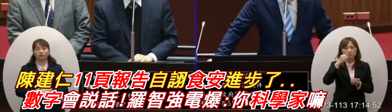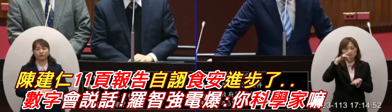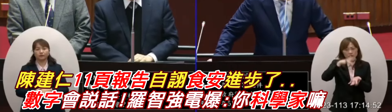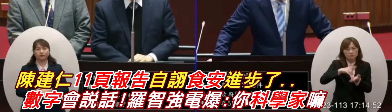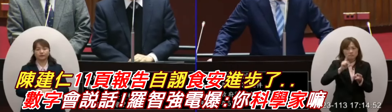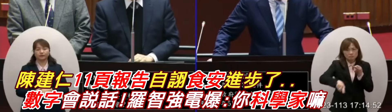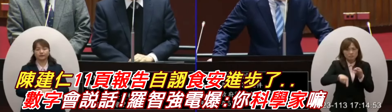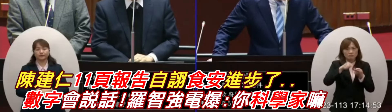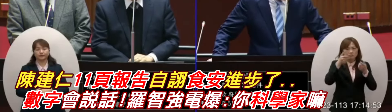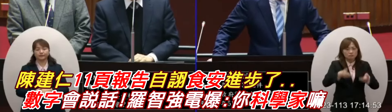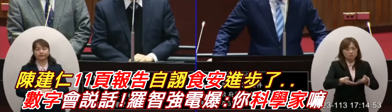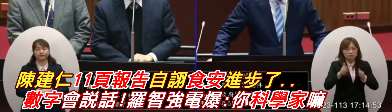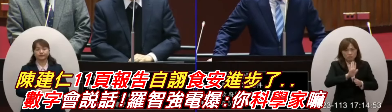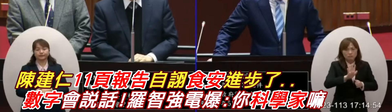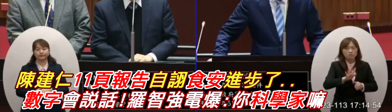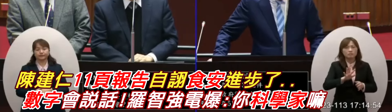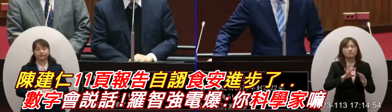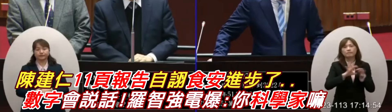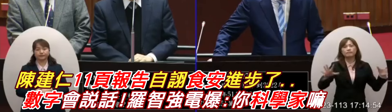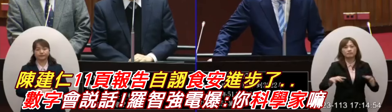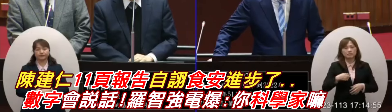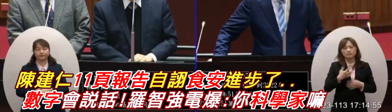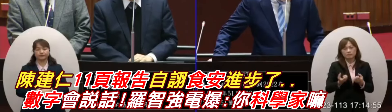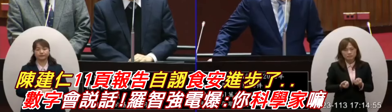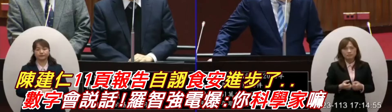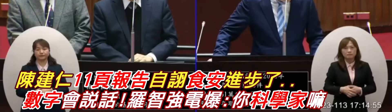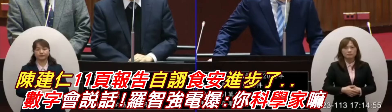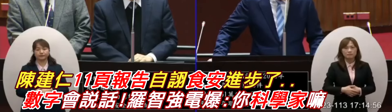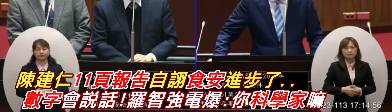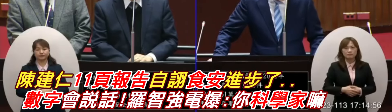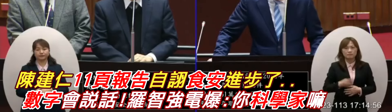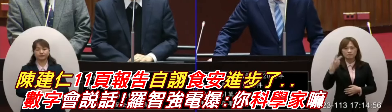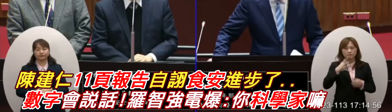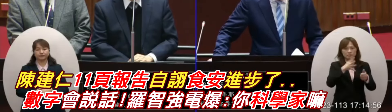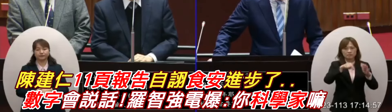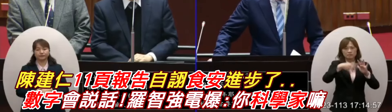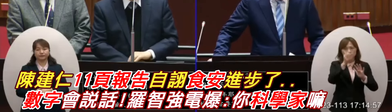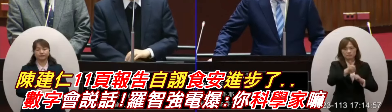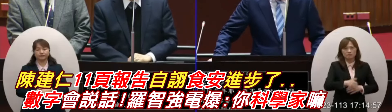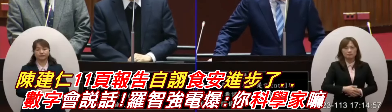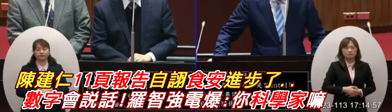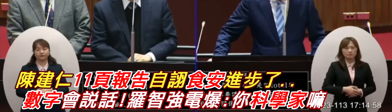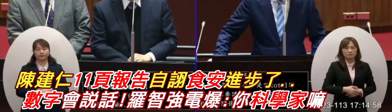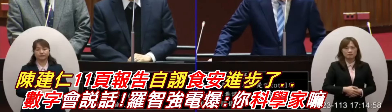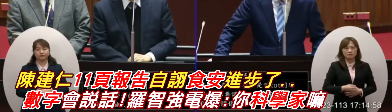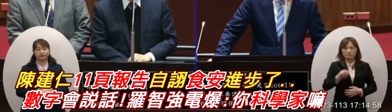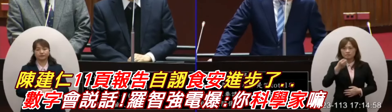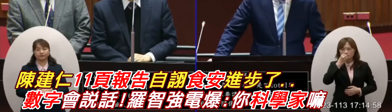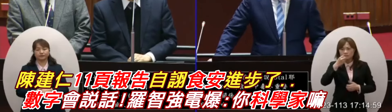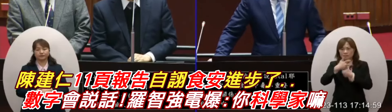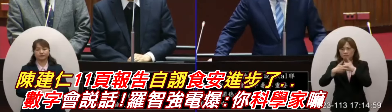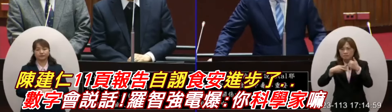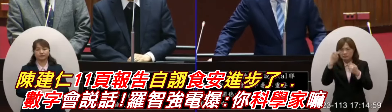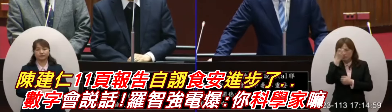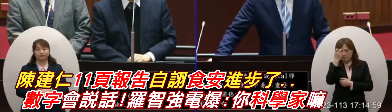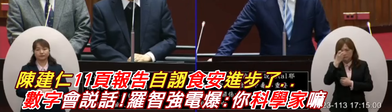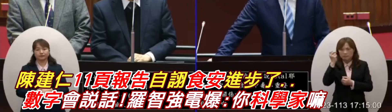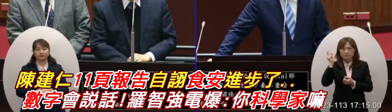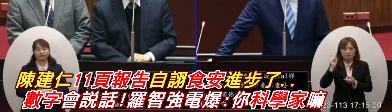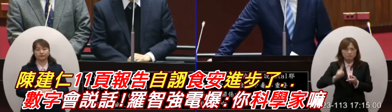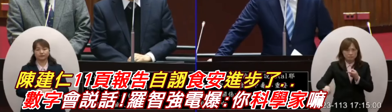啦，我接受了。我想请教院长哈，食品卫生查验的不合格率